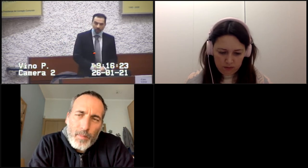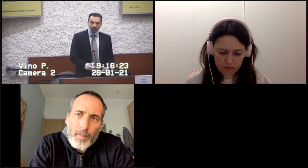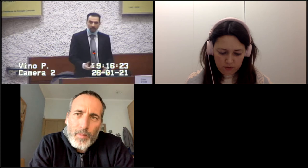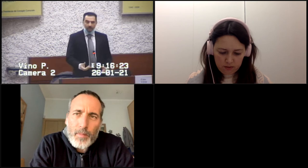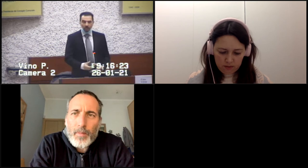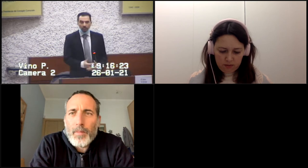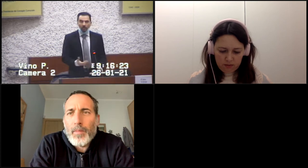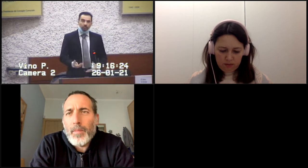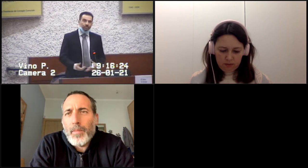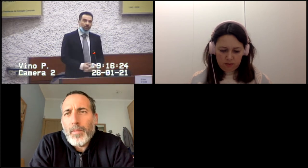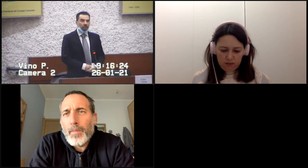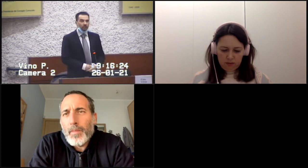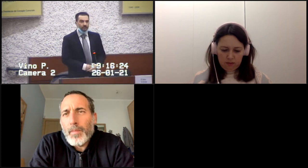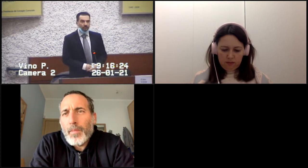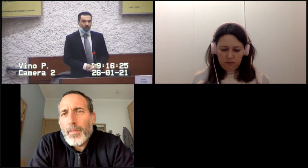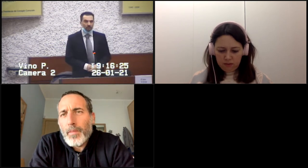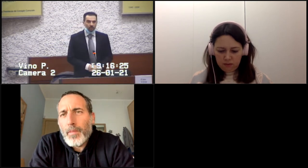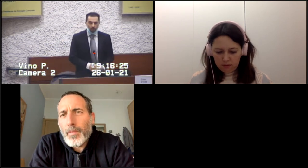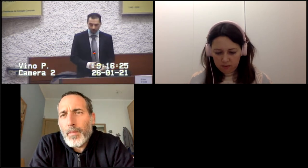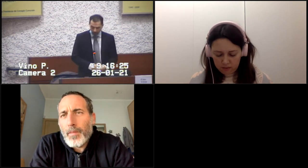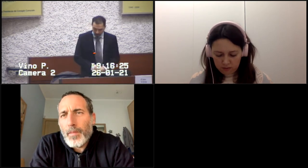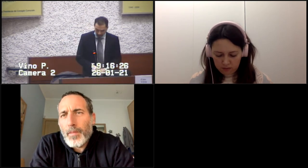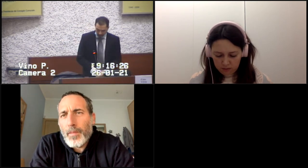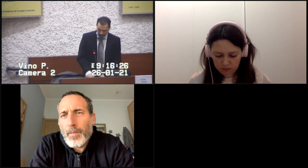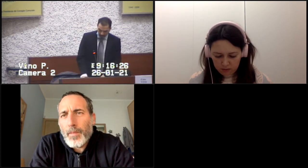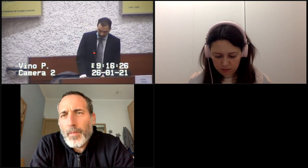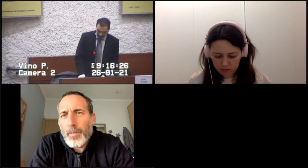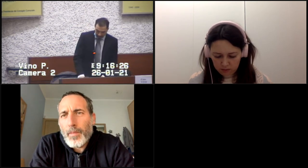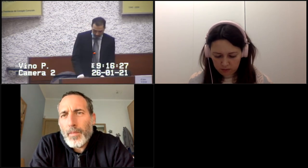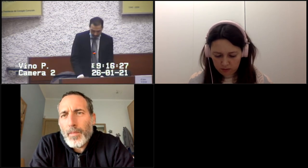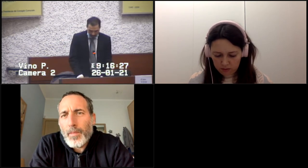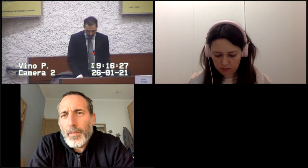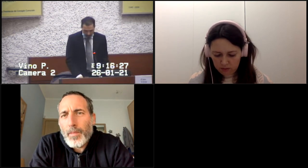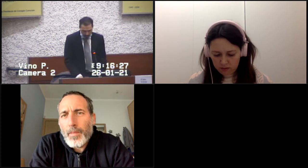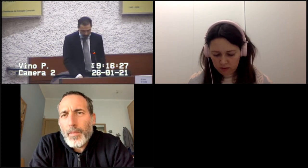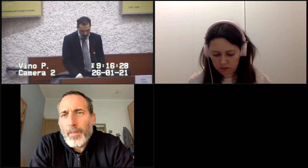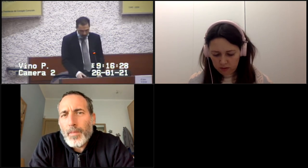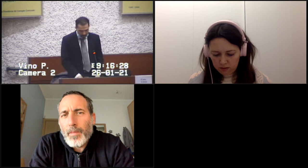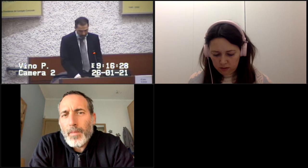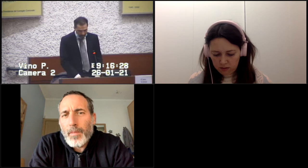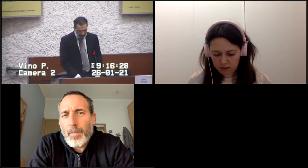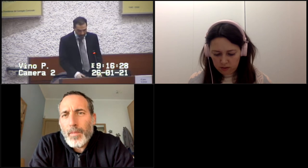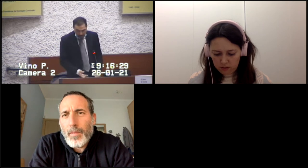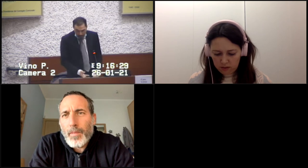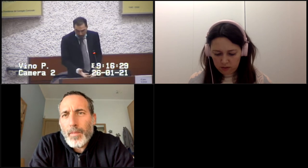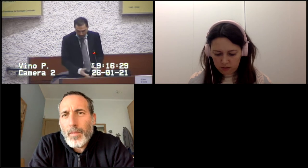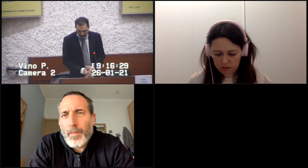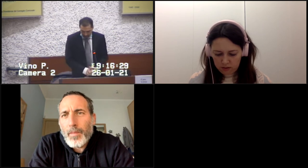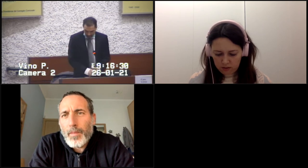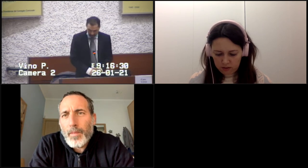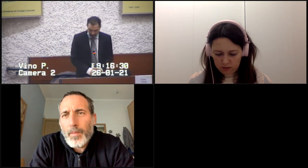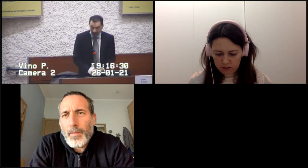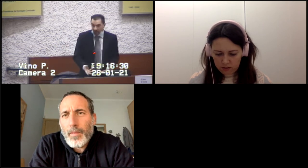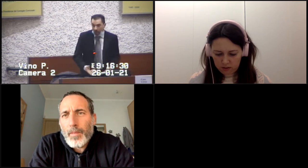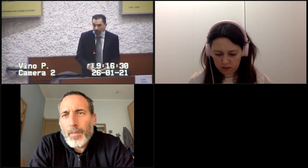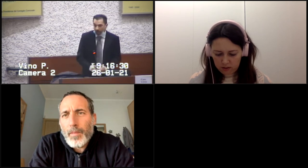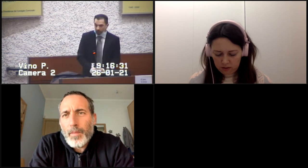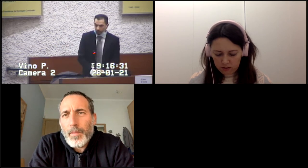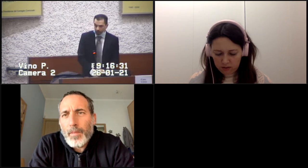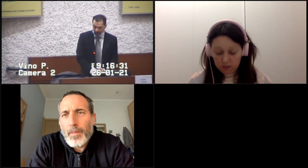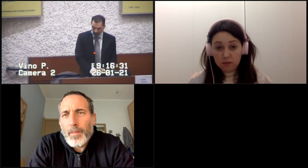ripeto, mi ha lasciato un po' così questo secondo intervento, che non so come interpretarlo, non so, magari mi